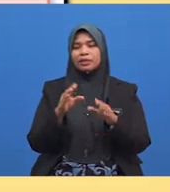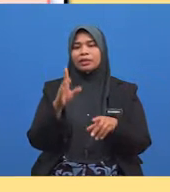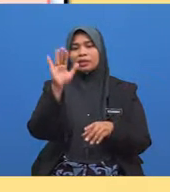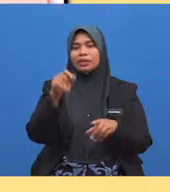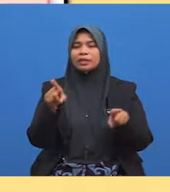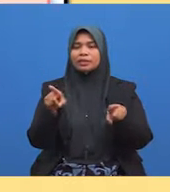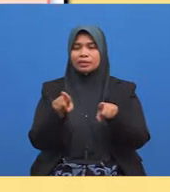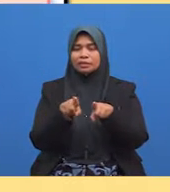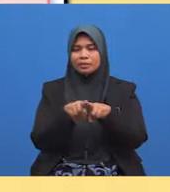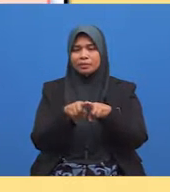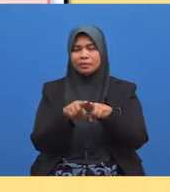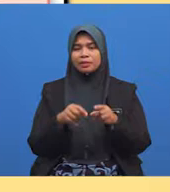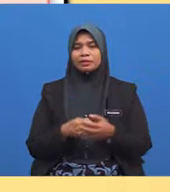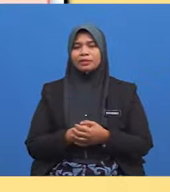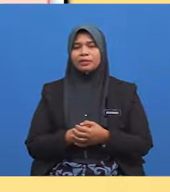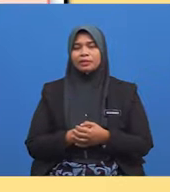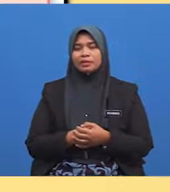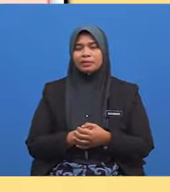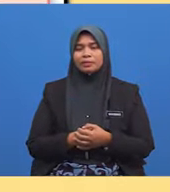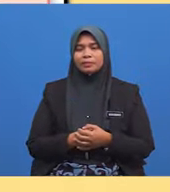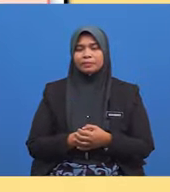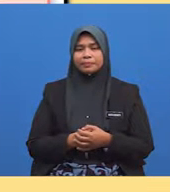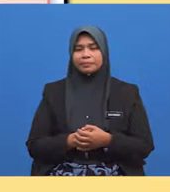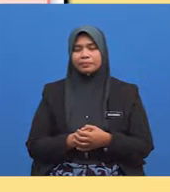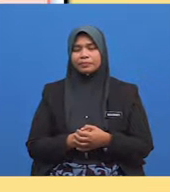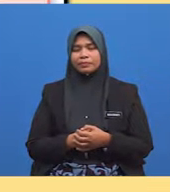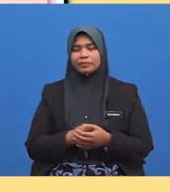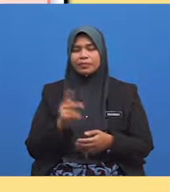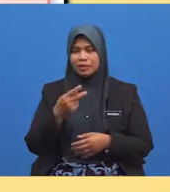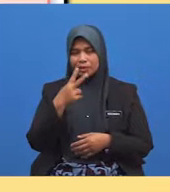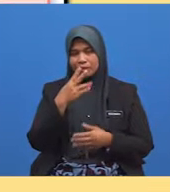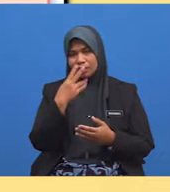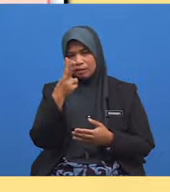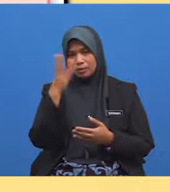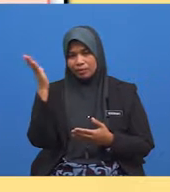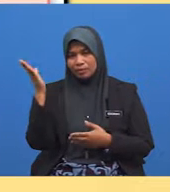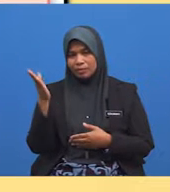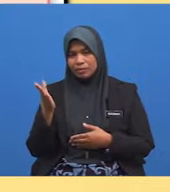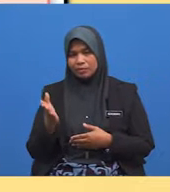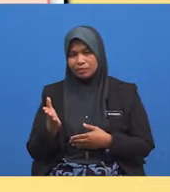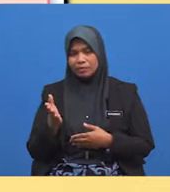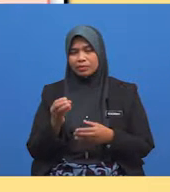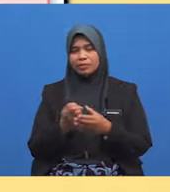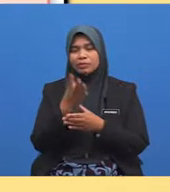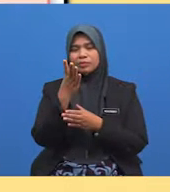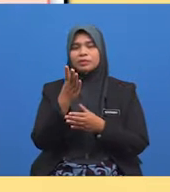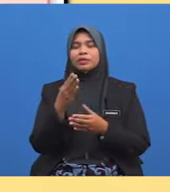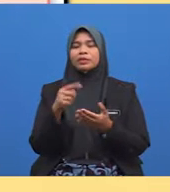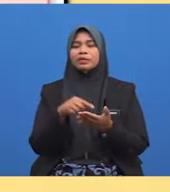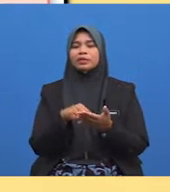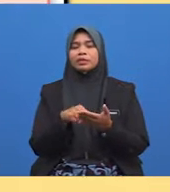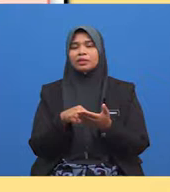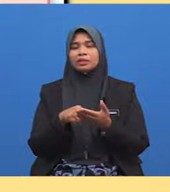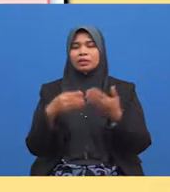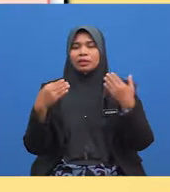selali, manakala tumbuhan dikotiledon mempunyai urat terjala. Kita teruskan dengan batang.